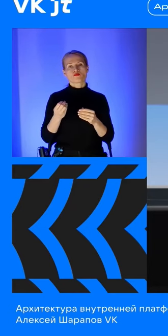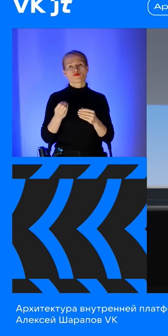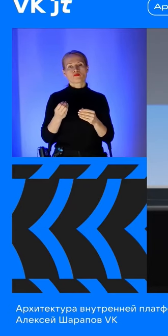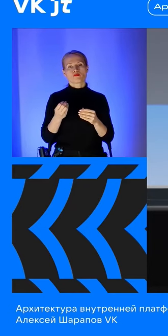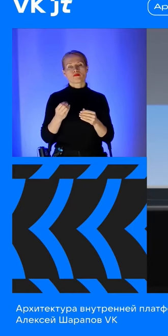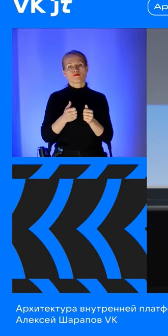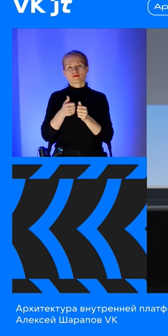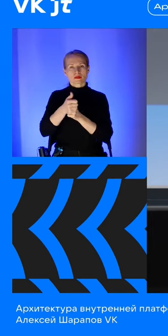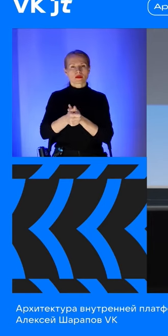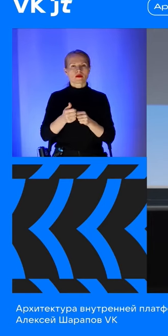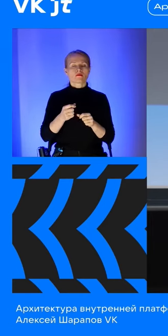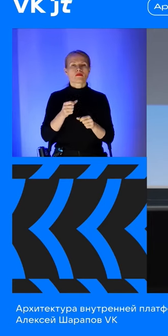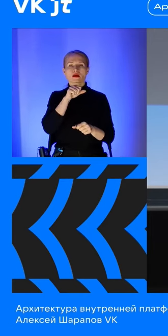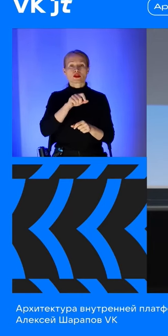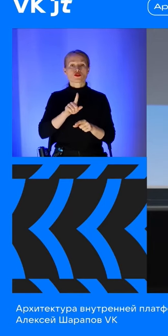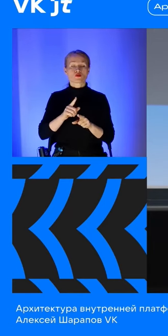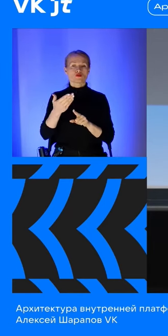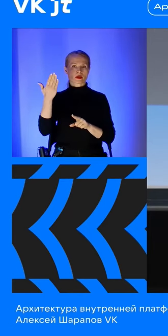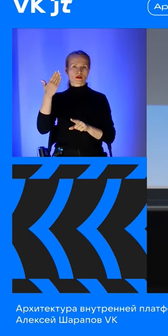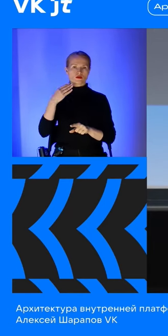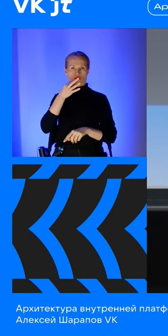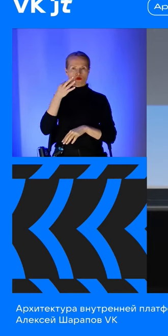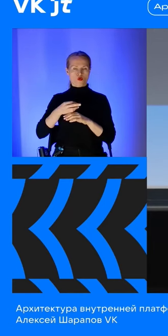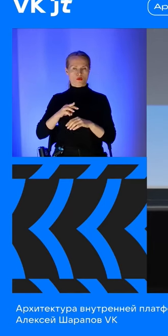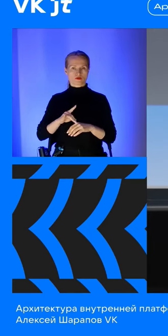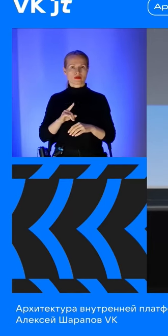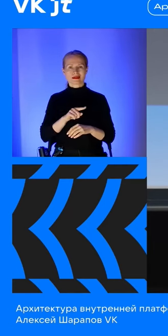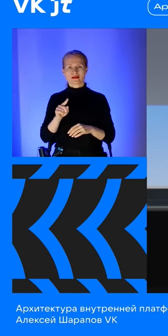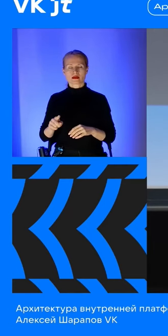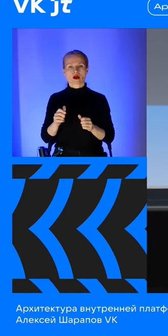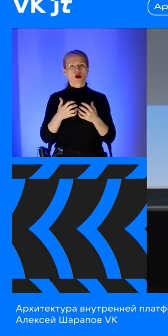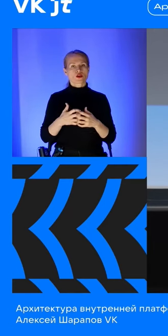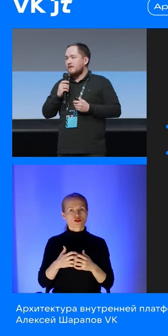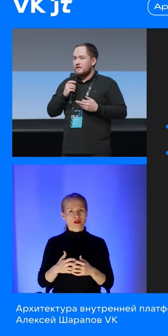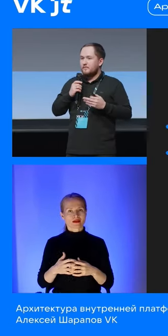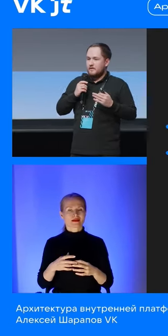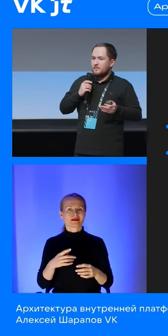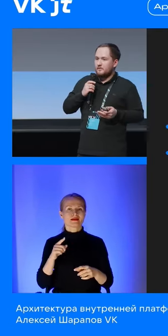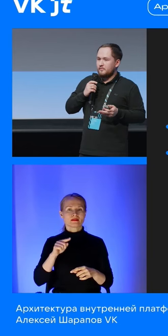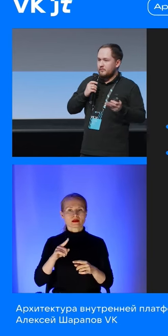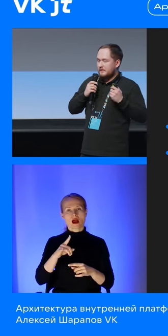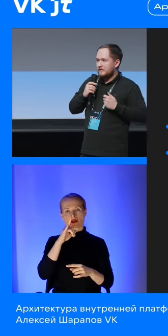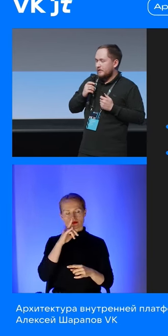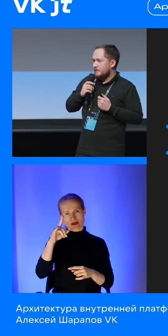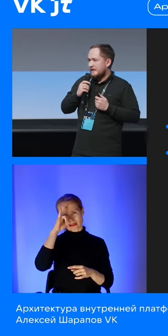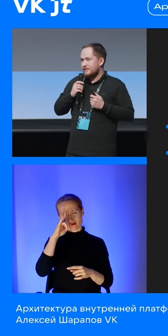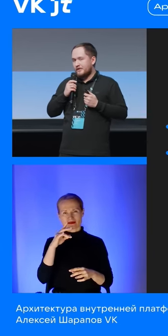позволяет обойти какие-то моменты это использование проверенных решений то есть по наступавших